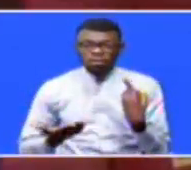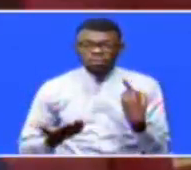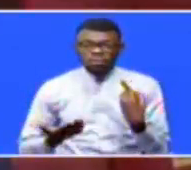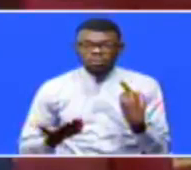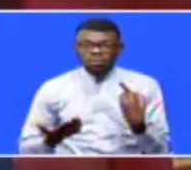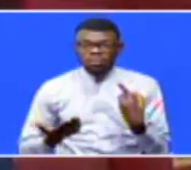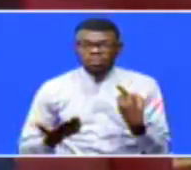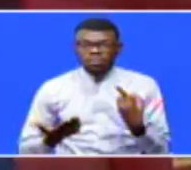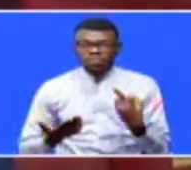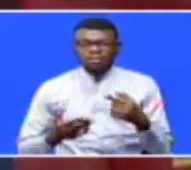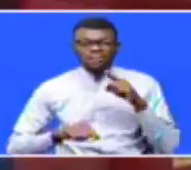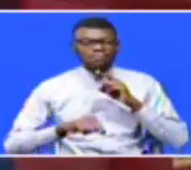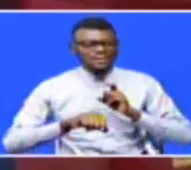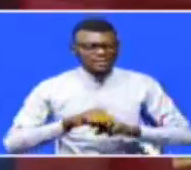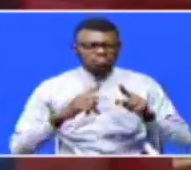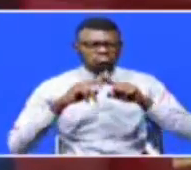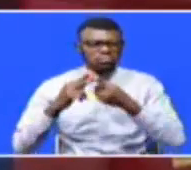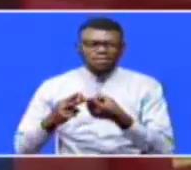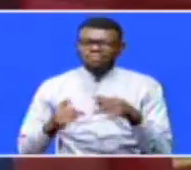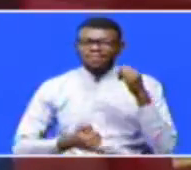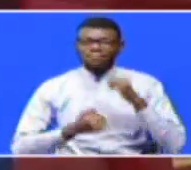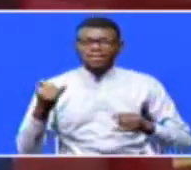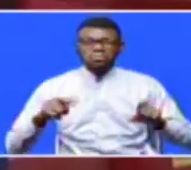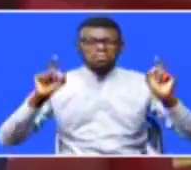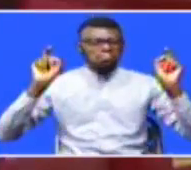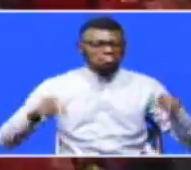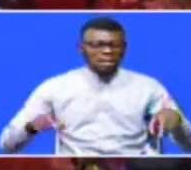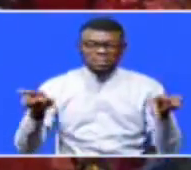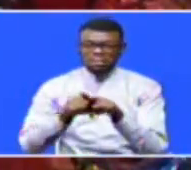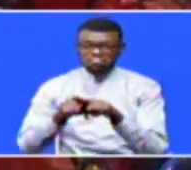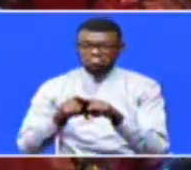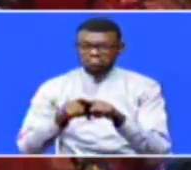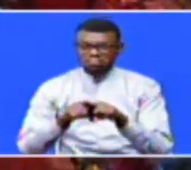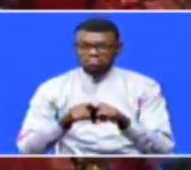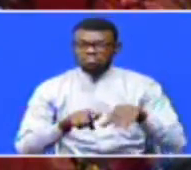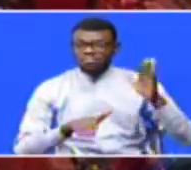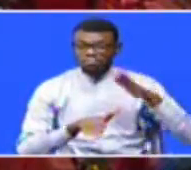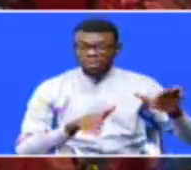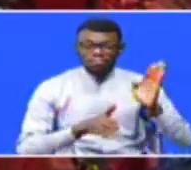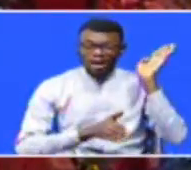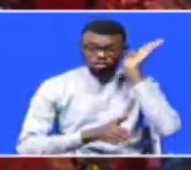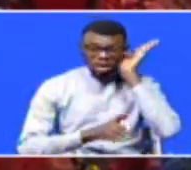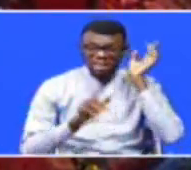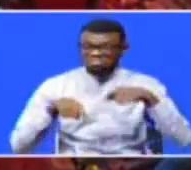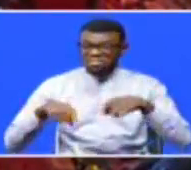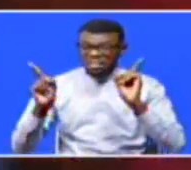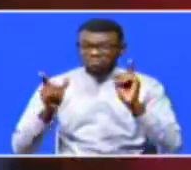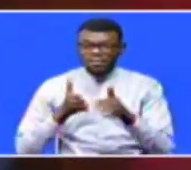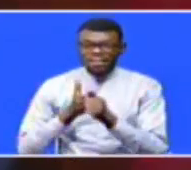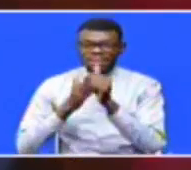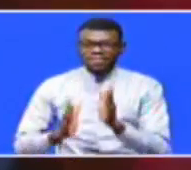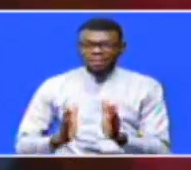Kilicho kuwa na mwanzo hakikosi kuwa na mwisho. Bungeni Aden Duale alipoteza kiti